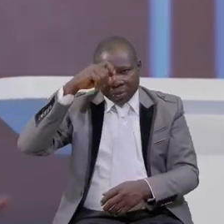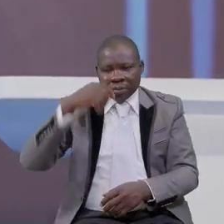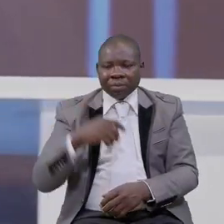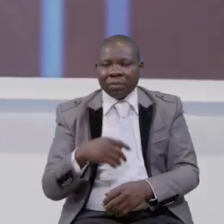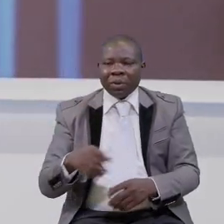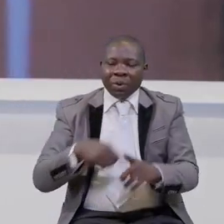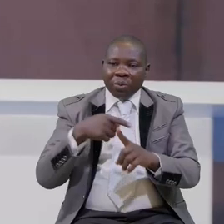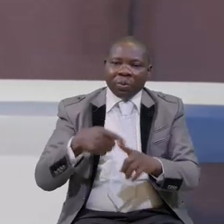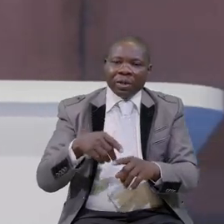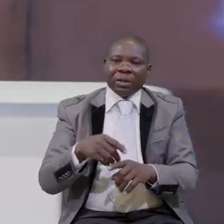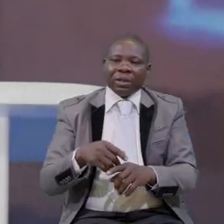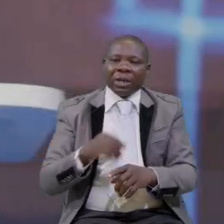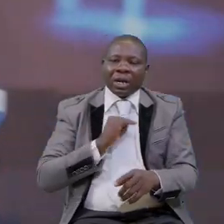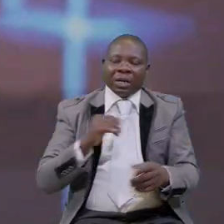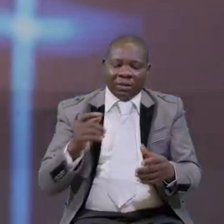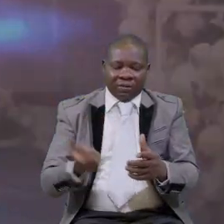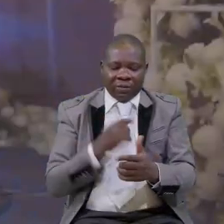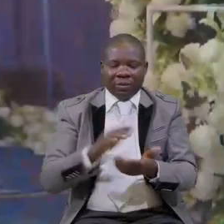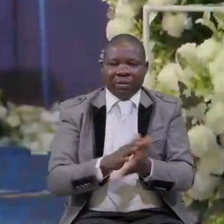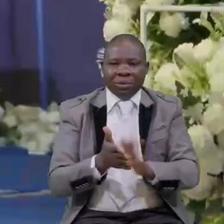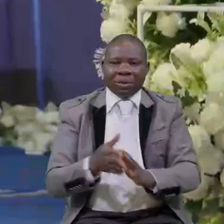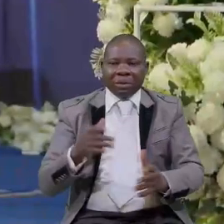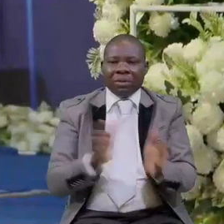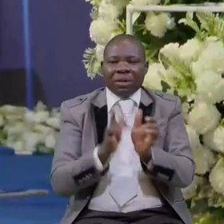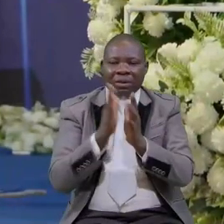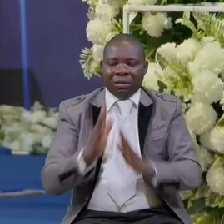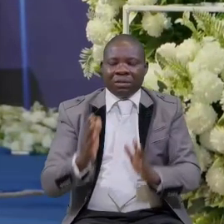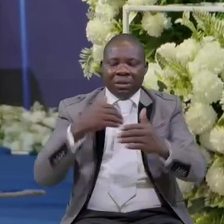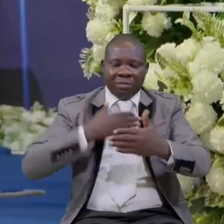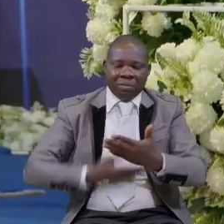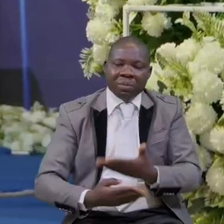sagesse. Quand j'étais devenu chrétien au début,